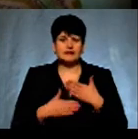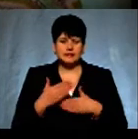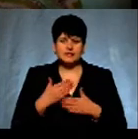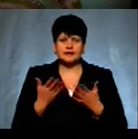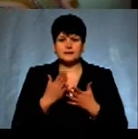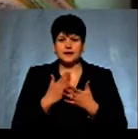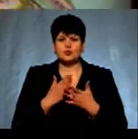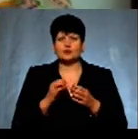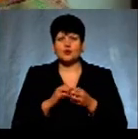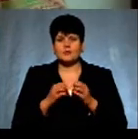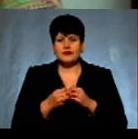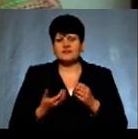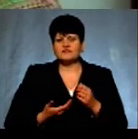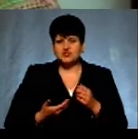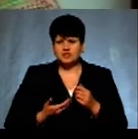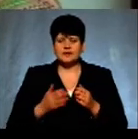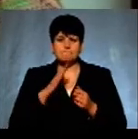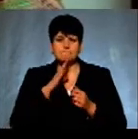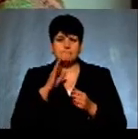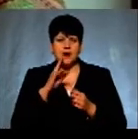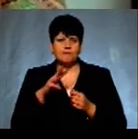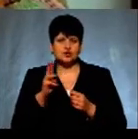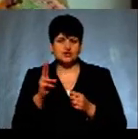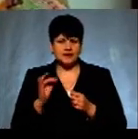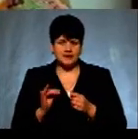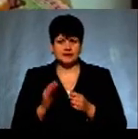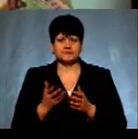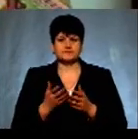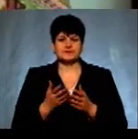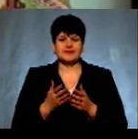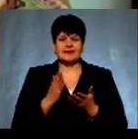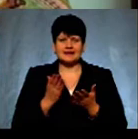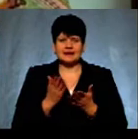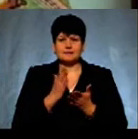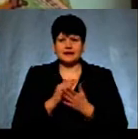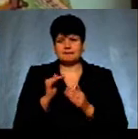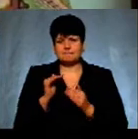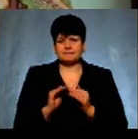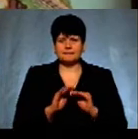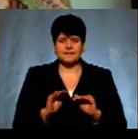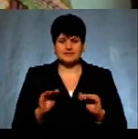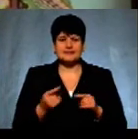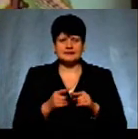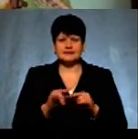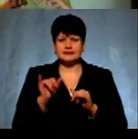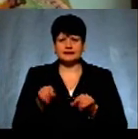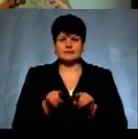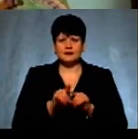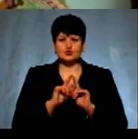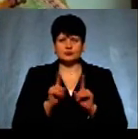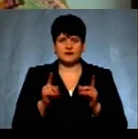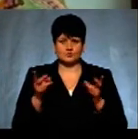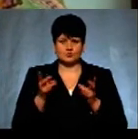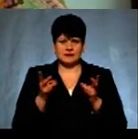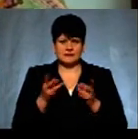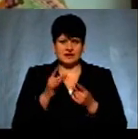мають проблеми в житті, мамочки, як ми говоримо на них, тобто які мають дітей малолітніх. Для них це теж є якісь особливі потреби, які